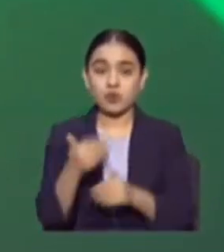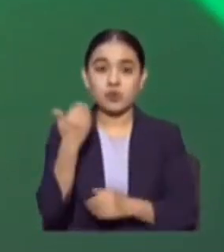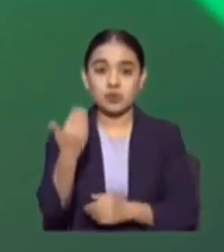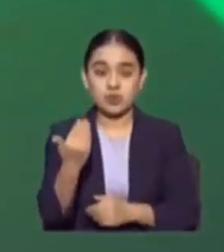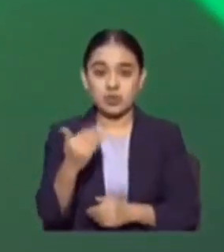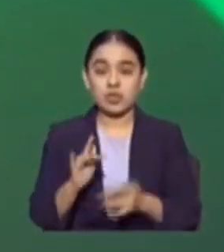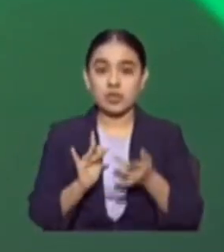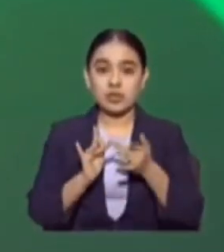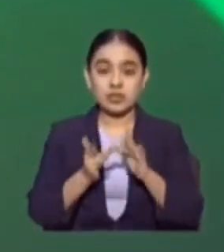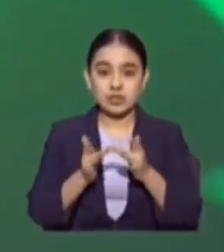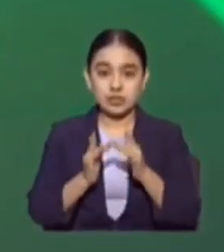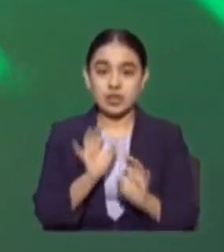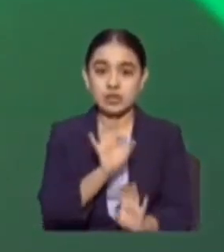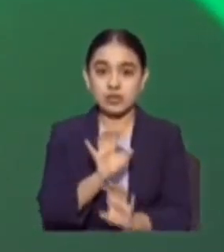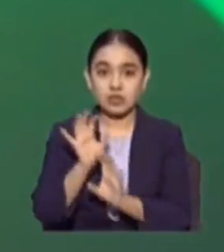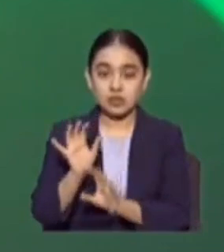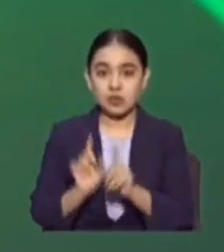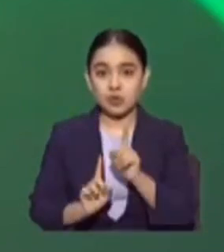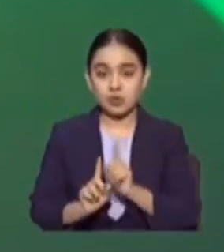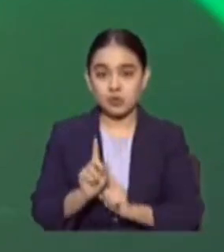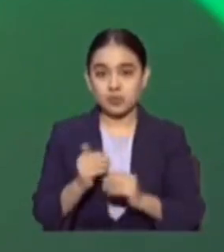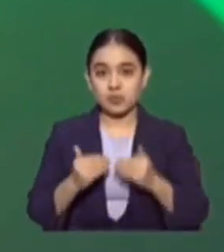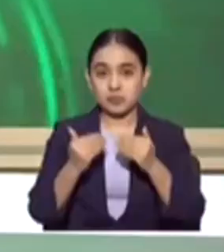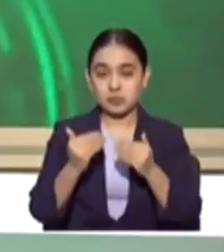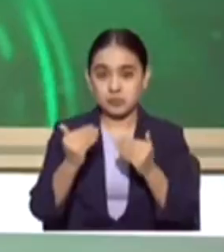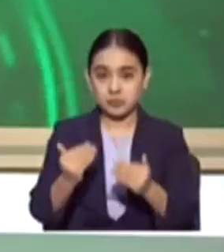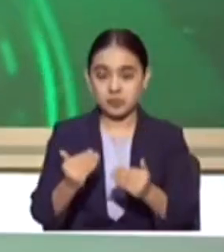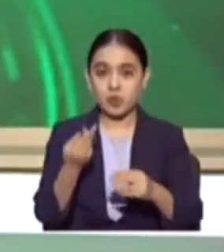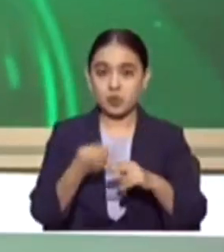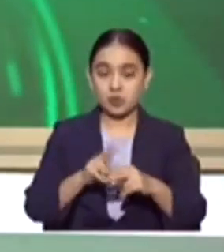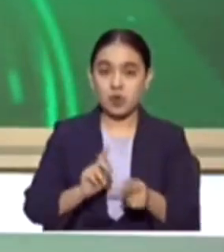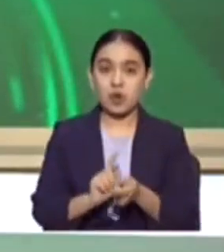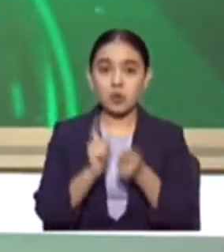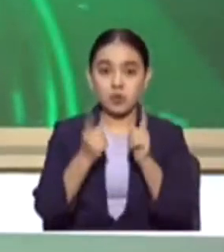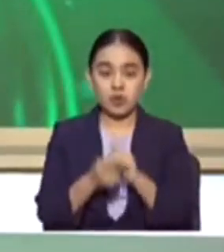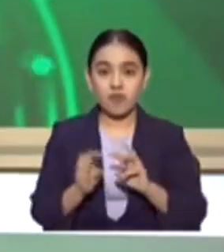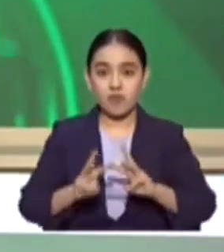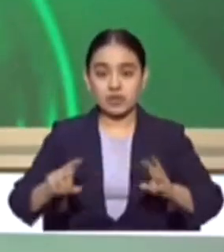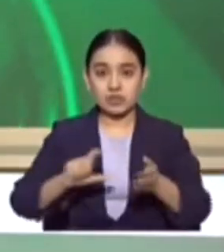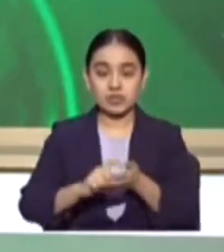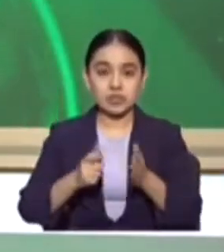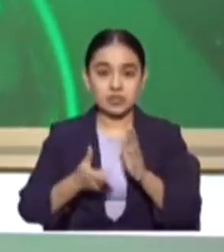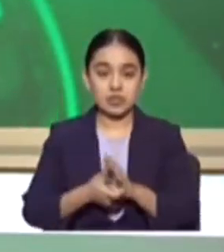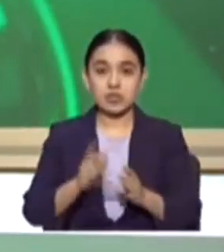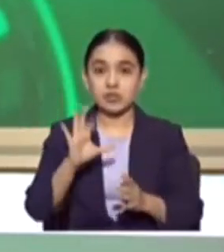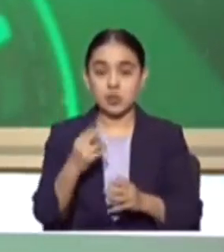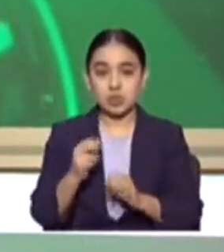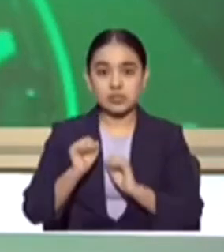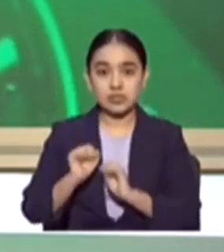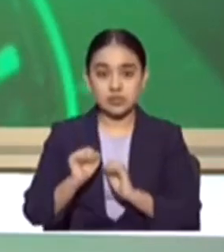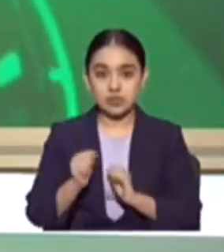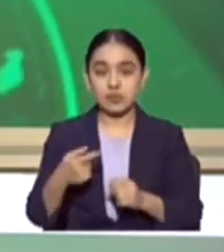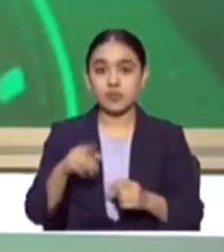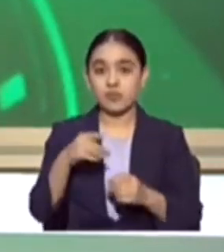uni elektron shaklda tayinlashni yo'lga qo'yish ilgari surilyapti. Ushbu o'zgarishlar Vazirlar Mahkamasining ijtimoiy himoya